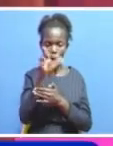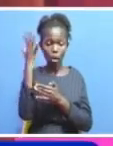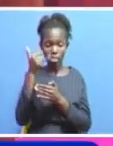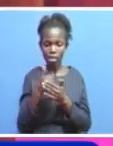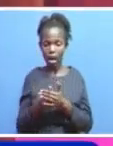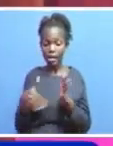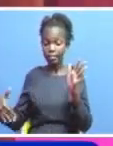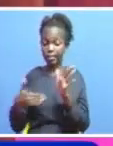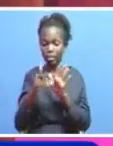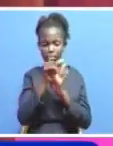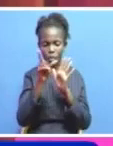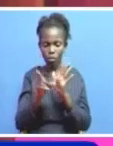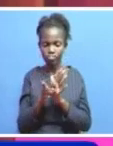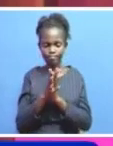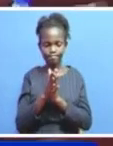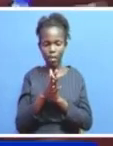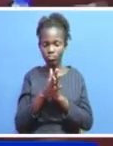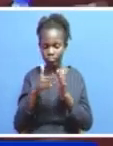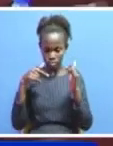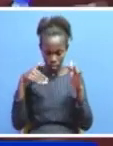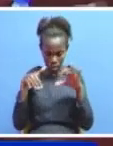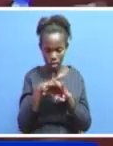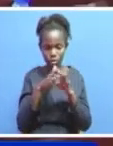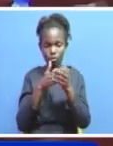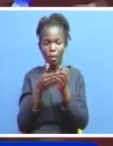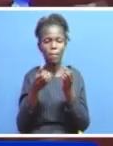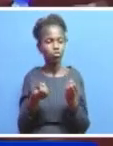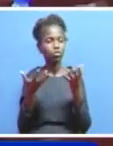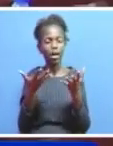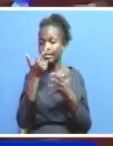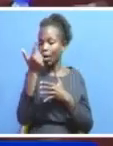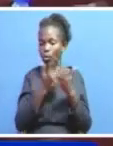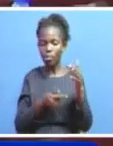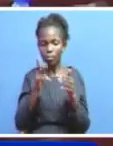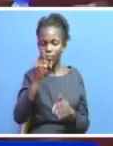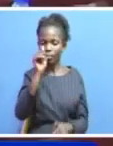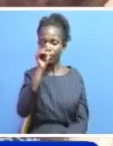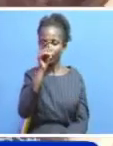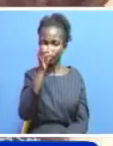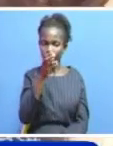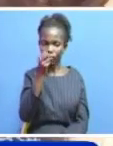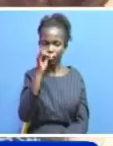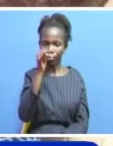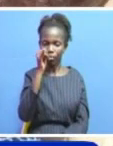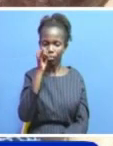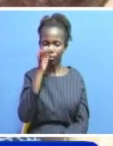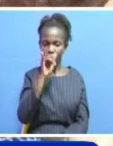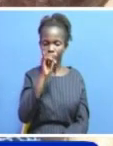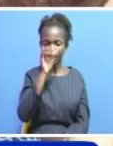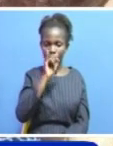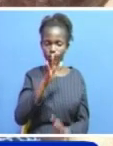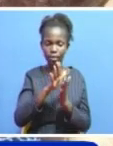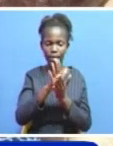ndiye utena MIAO na kuhisi kumia utongo ni wangale kwa yala ainge aiweta kana Katonyi na timu yake ni mama yeki ye utongo